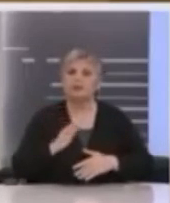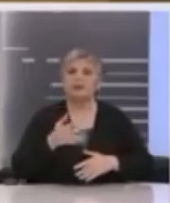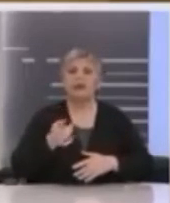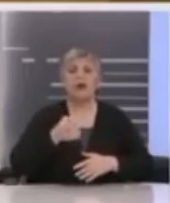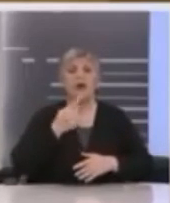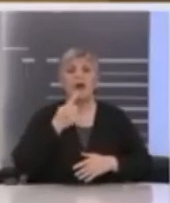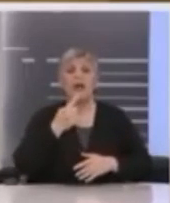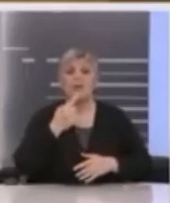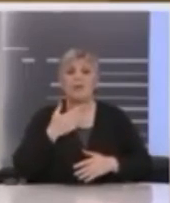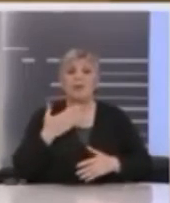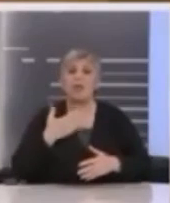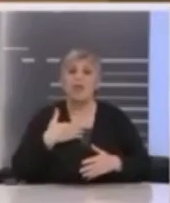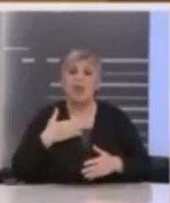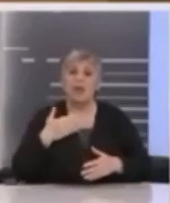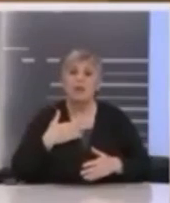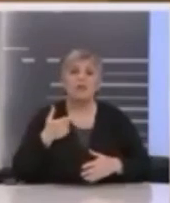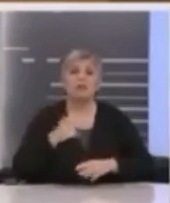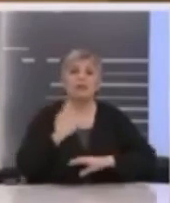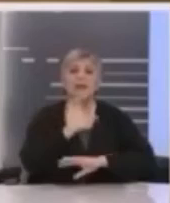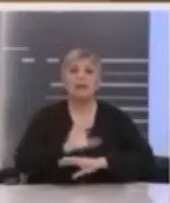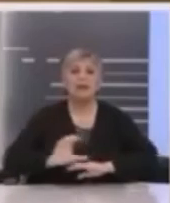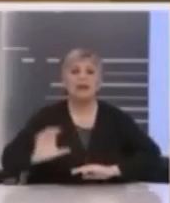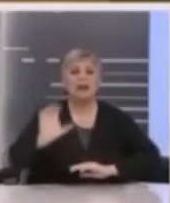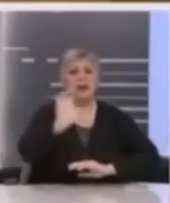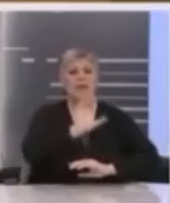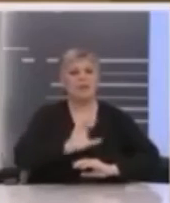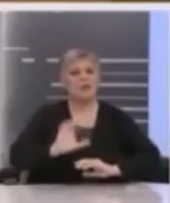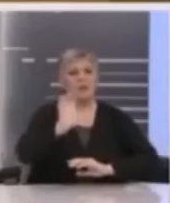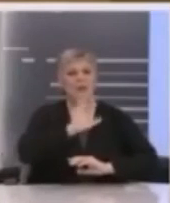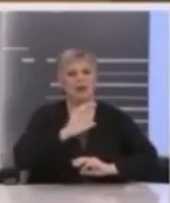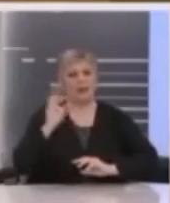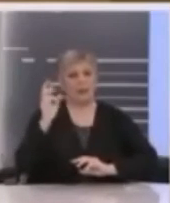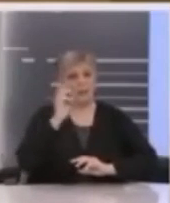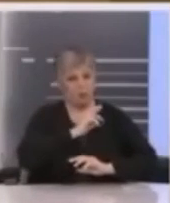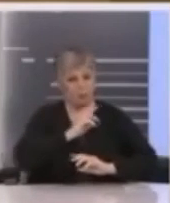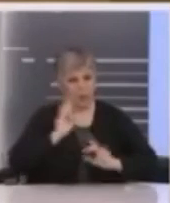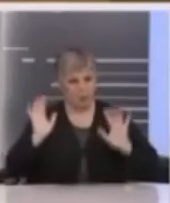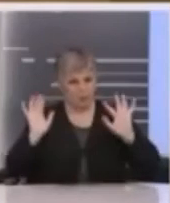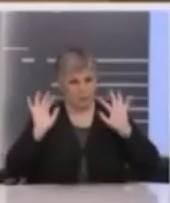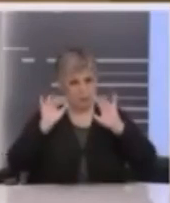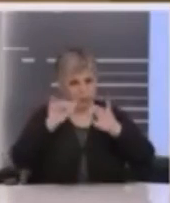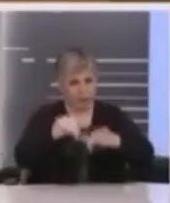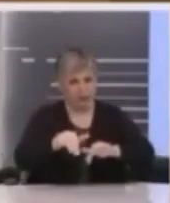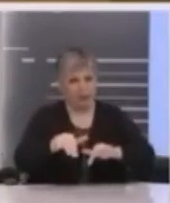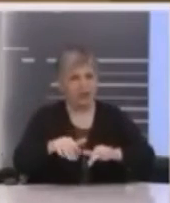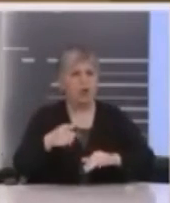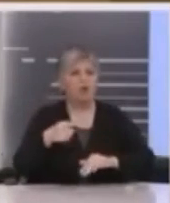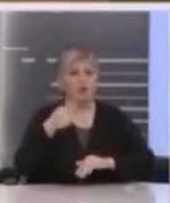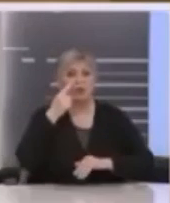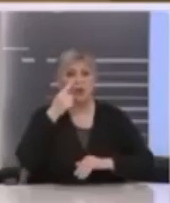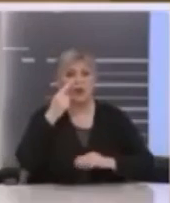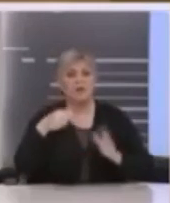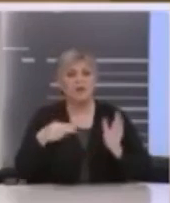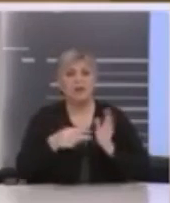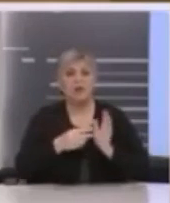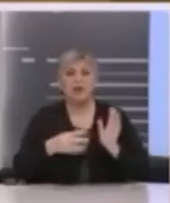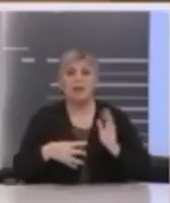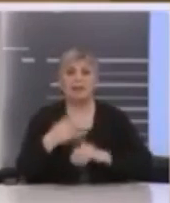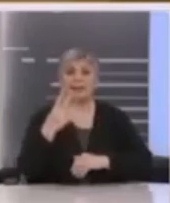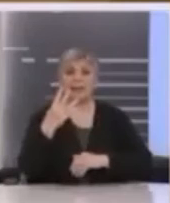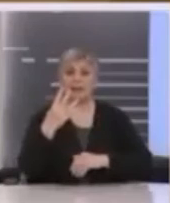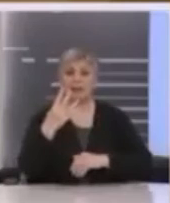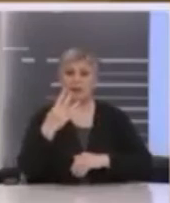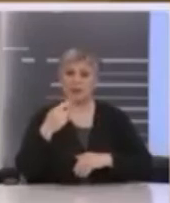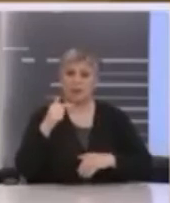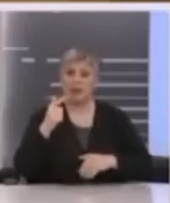ψηφίσαμε ομόφωνα στο Eurogroup το Νοέμβριο του 2014. γιατί η χώρα χρειαζόταν